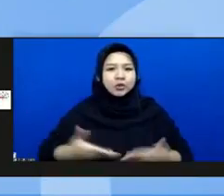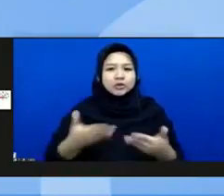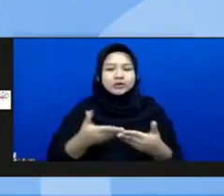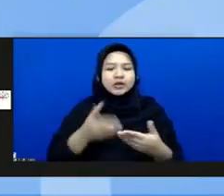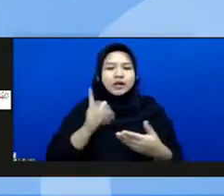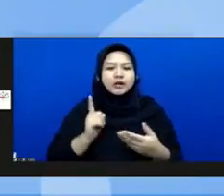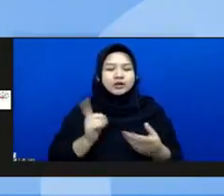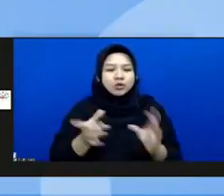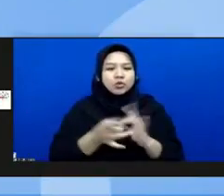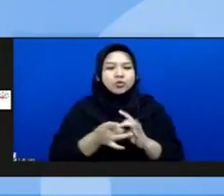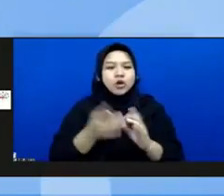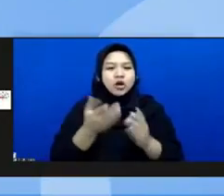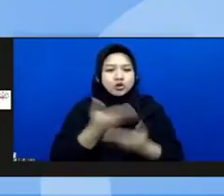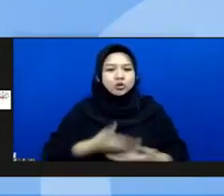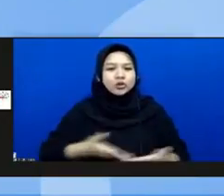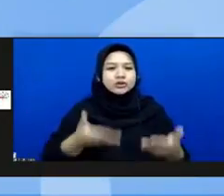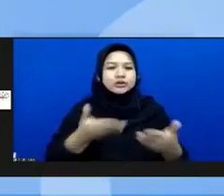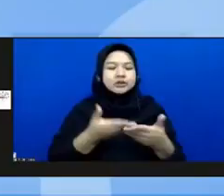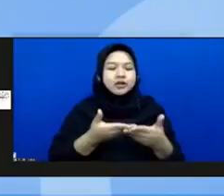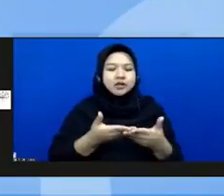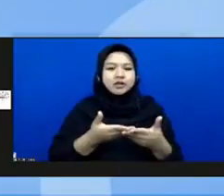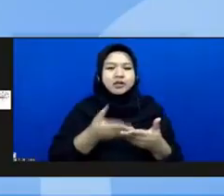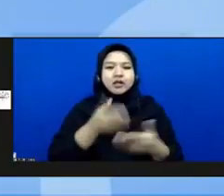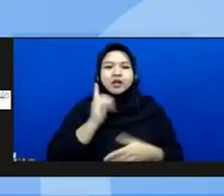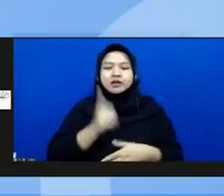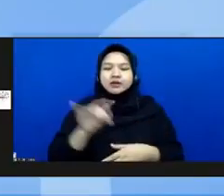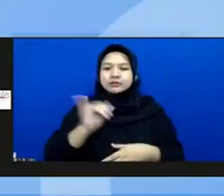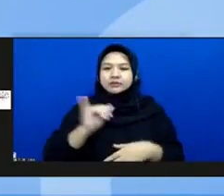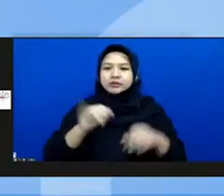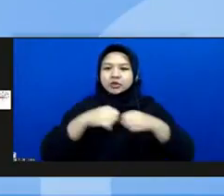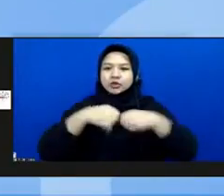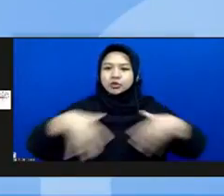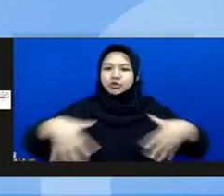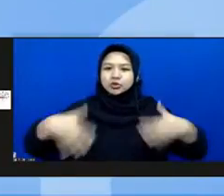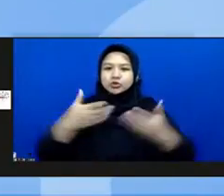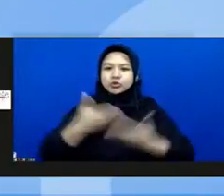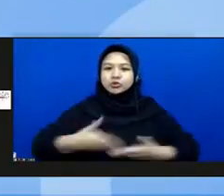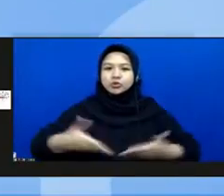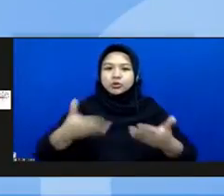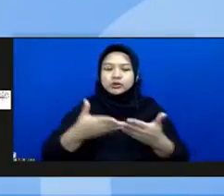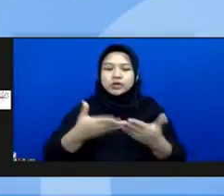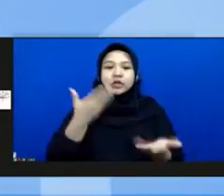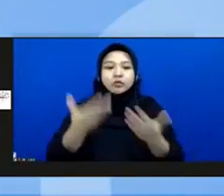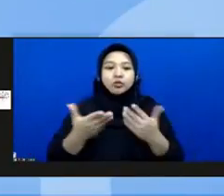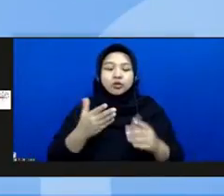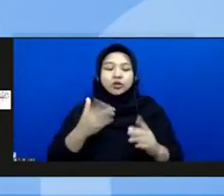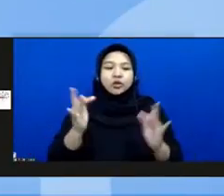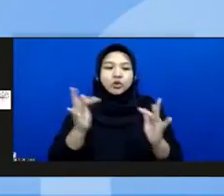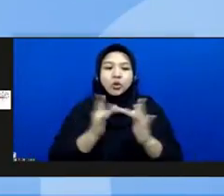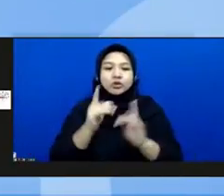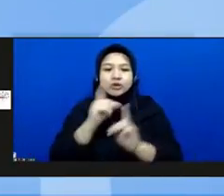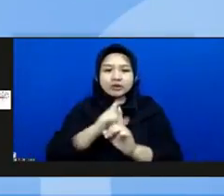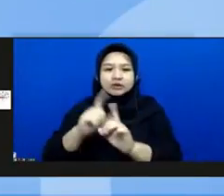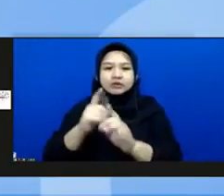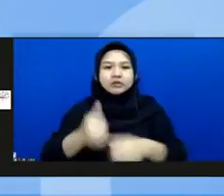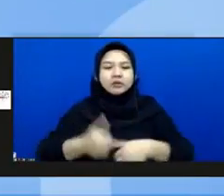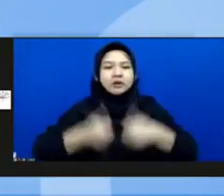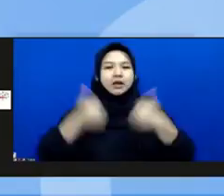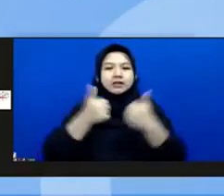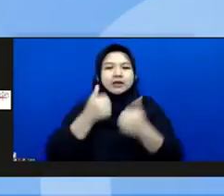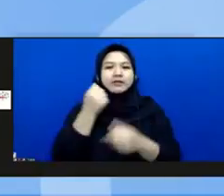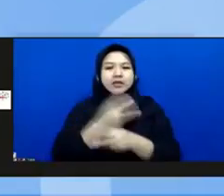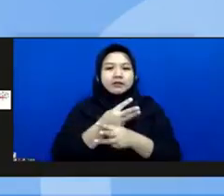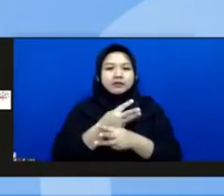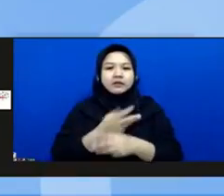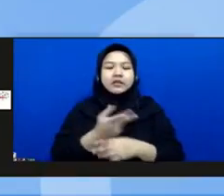ikatan sosial, dan ada semacam struktur sosial yang memungkinkan contact tracing ini berhasil dan efektif. Dan karena itu